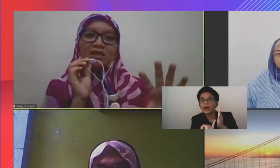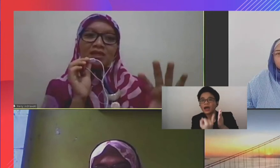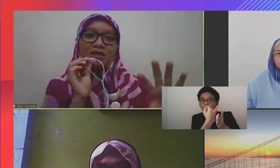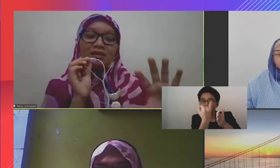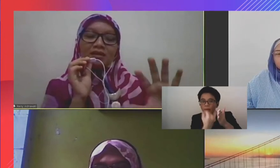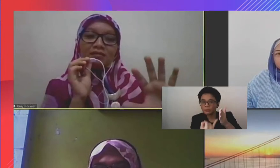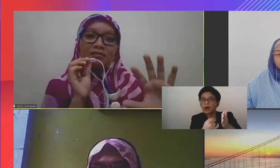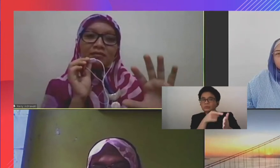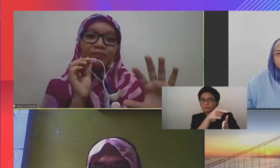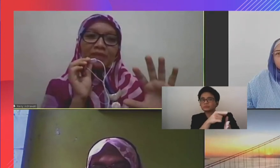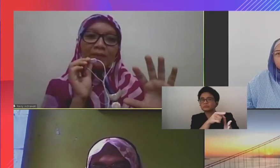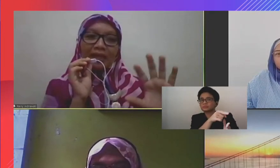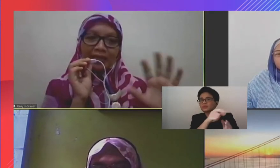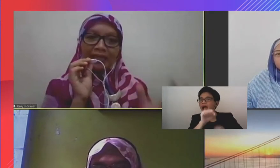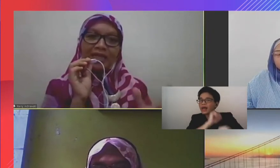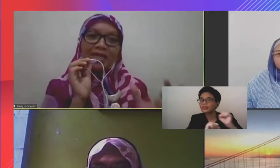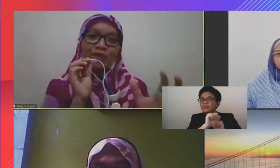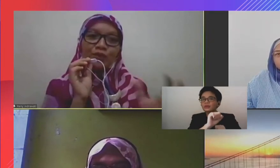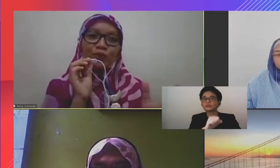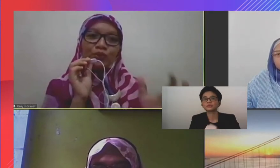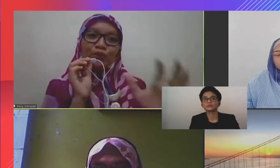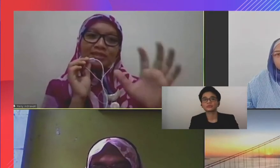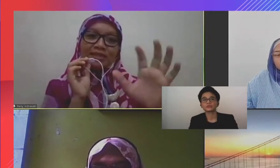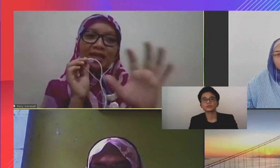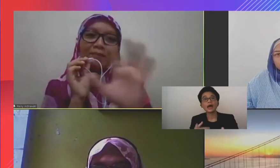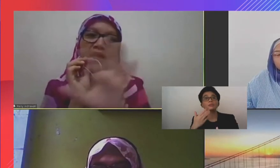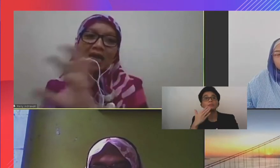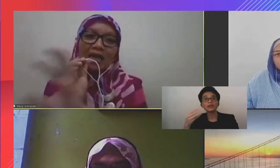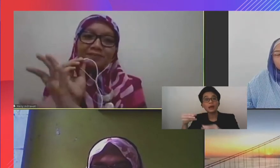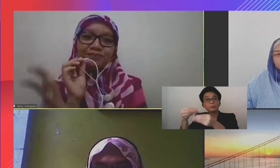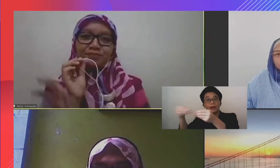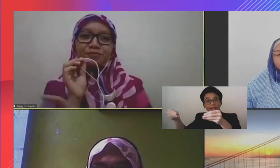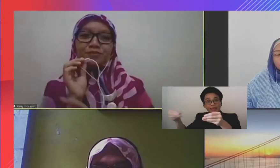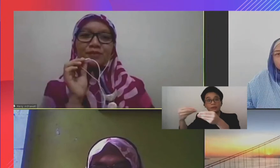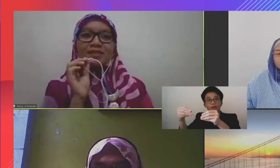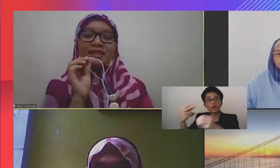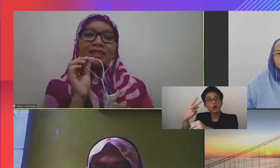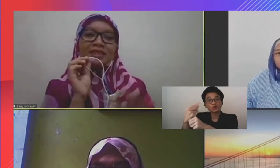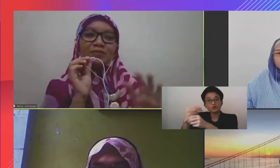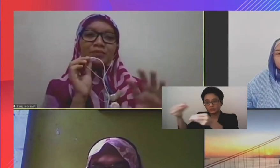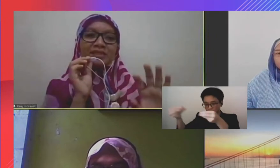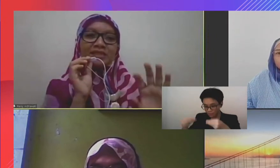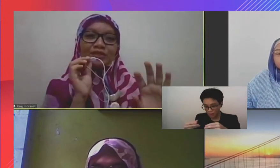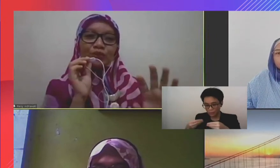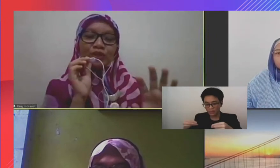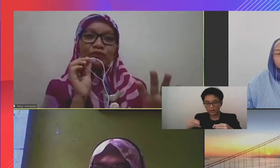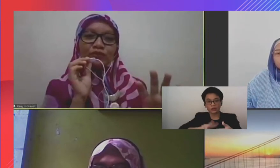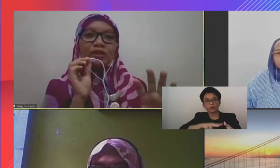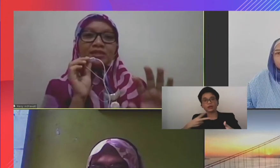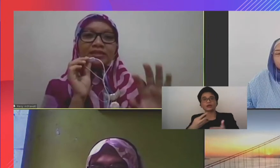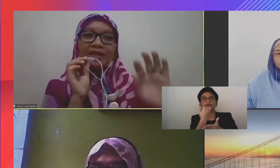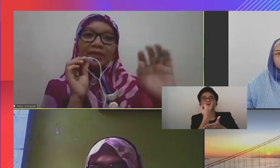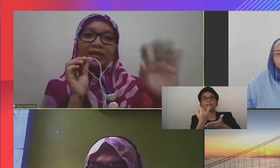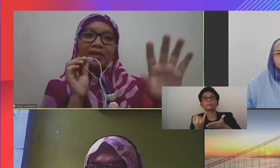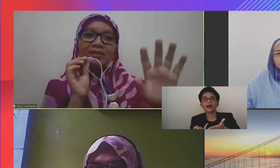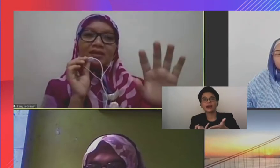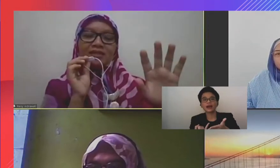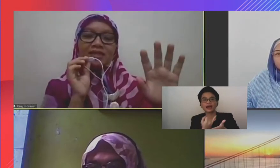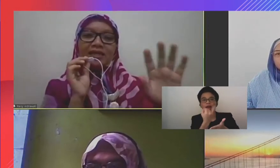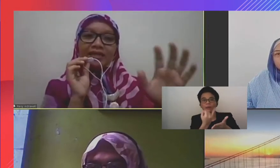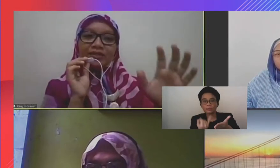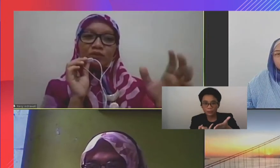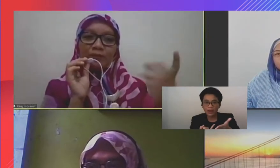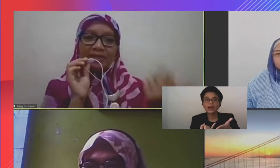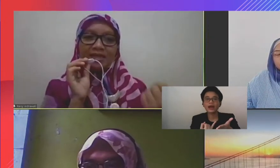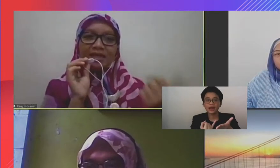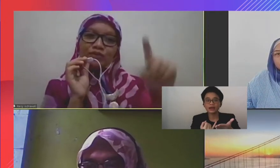jadi materi ya dari guru itu kan saya gambarkan. Jadi ketika pas ekskul itu saya gambarkan. Jadi